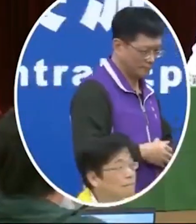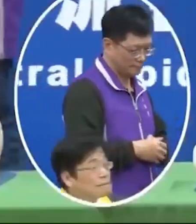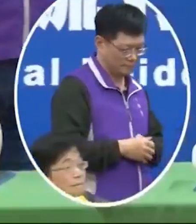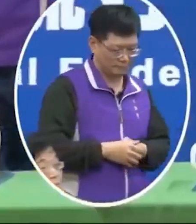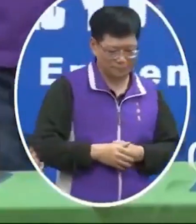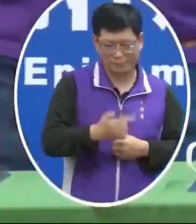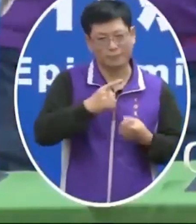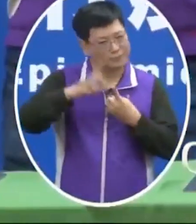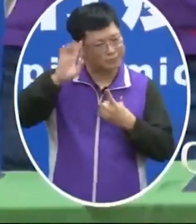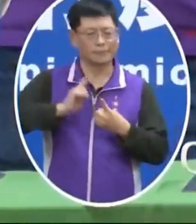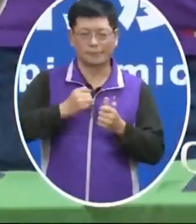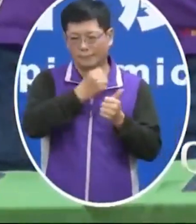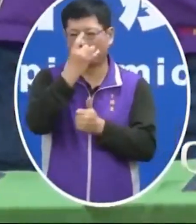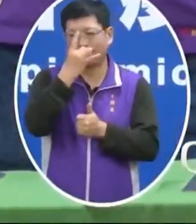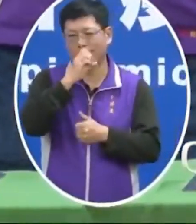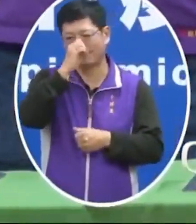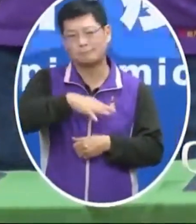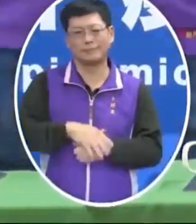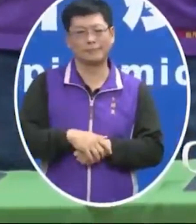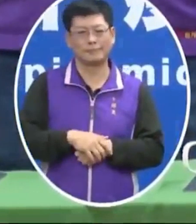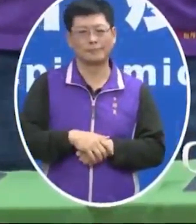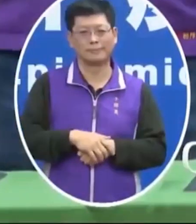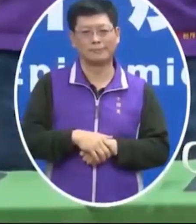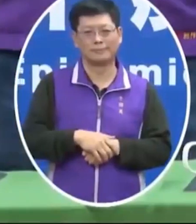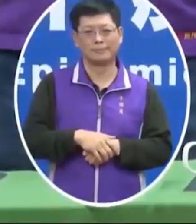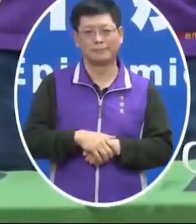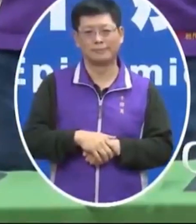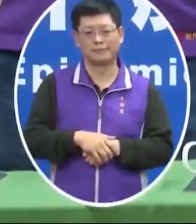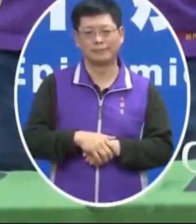抱歉哈，在情绪控管没有做好。